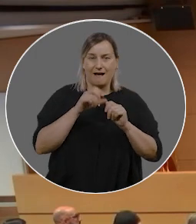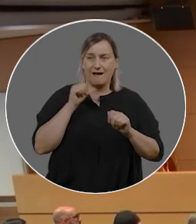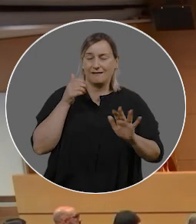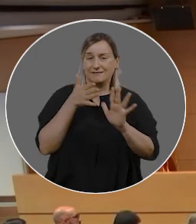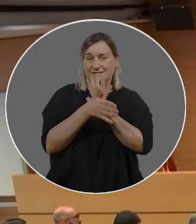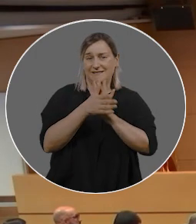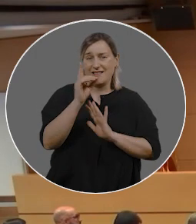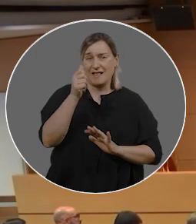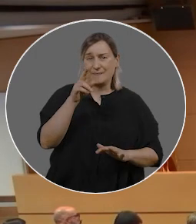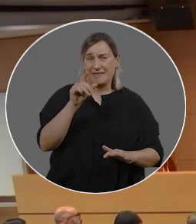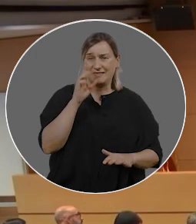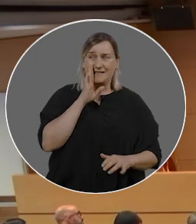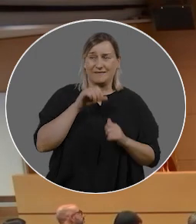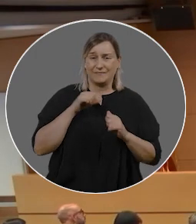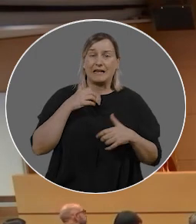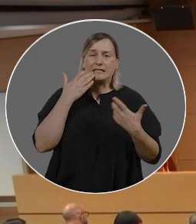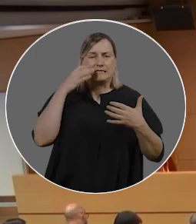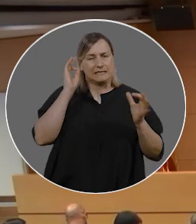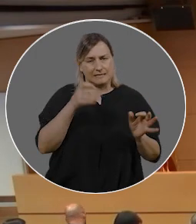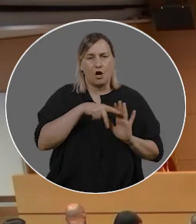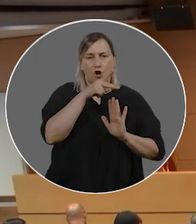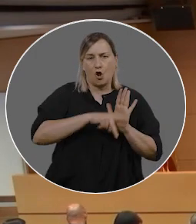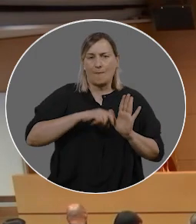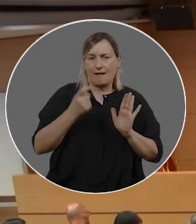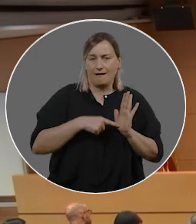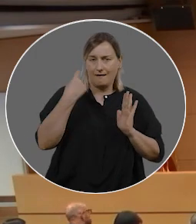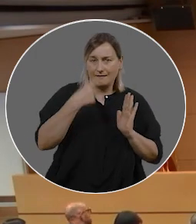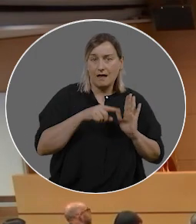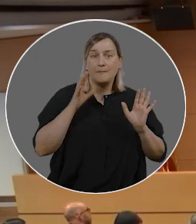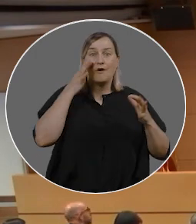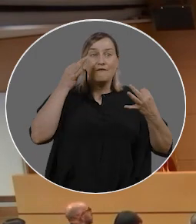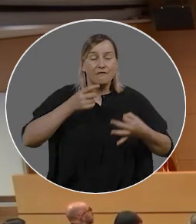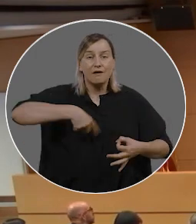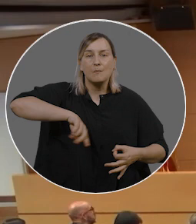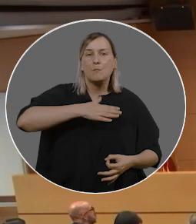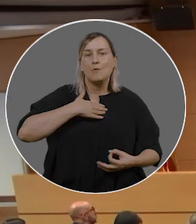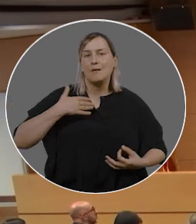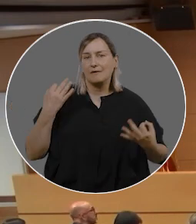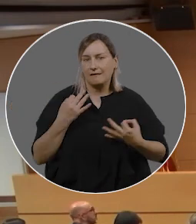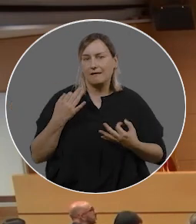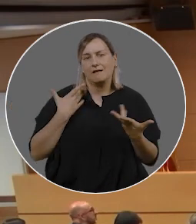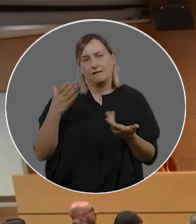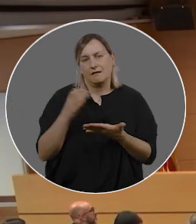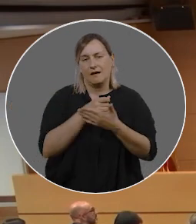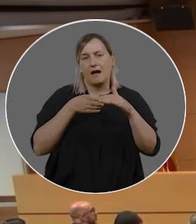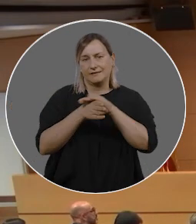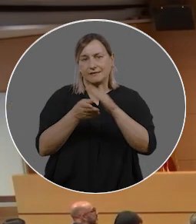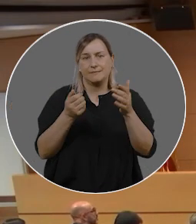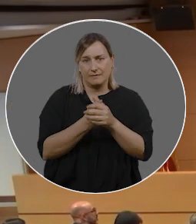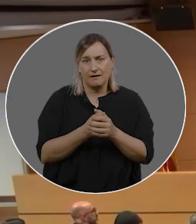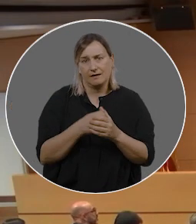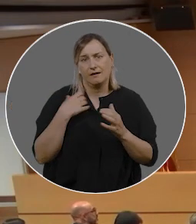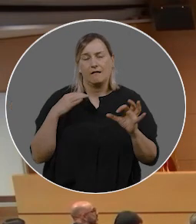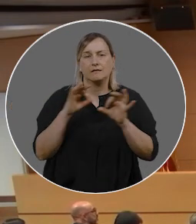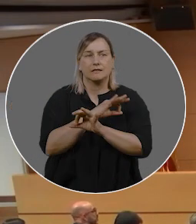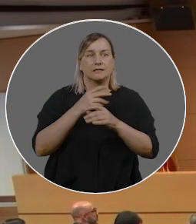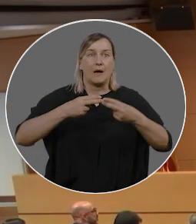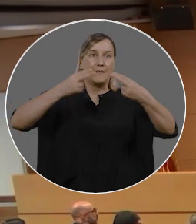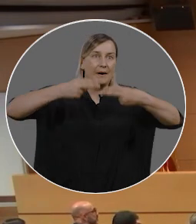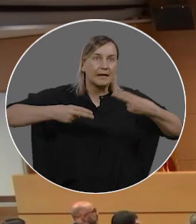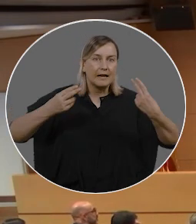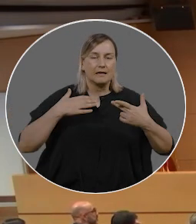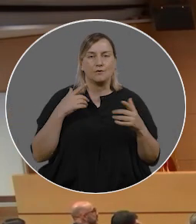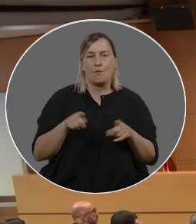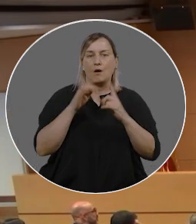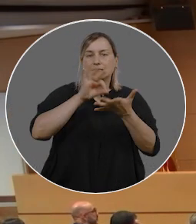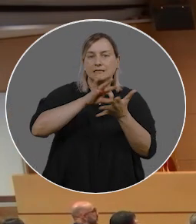és el que deia abans el David, no? Sí que és cert que hi ha una norma legal, però el que volem és que siguin accessibles i que no hi hagin